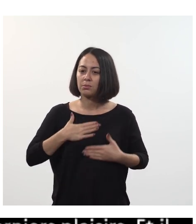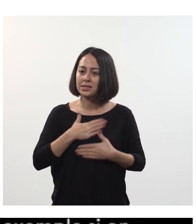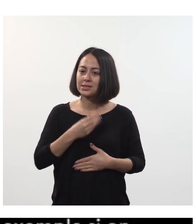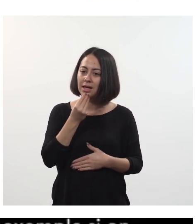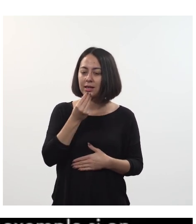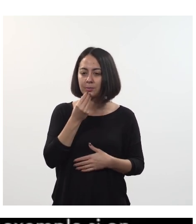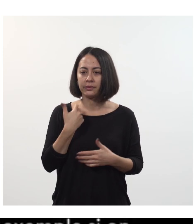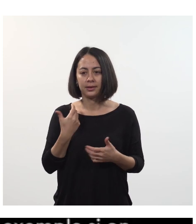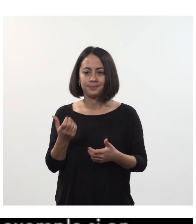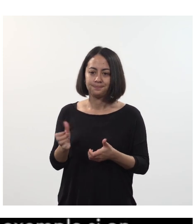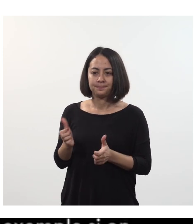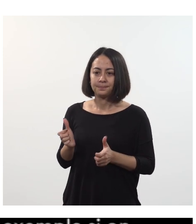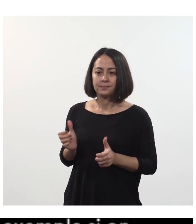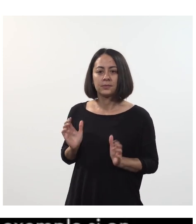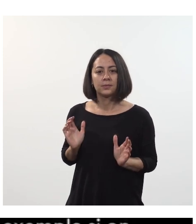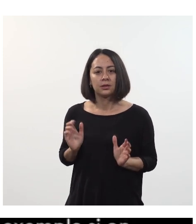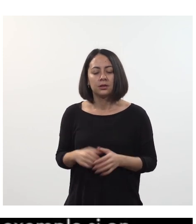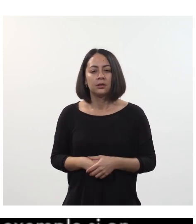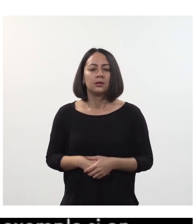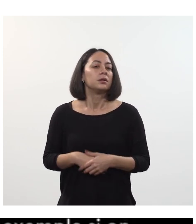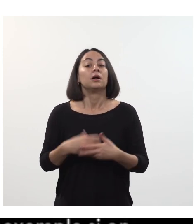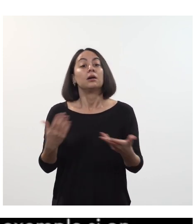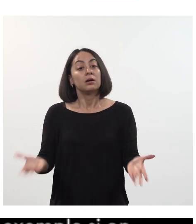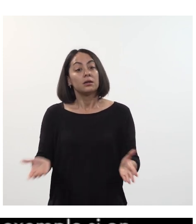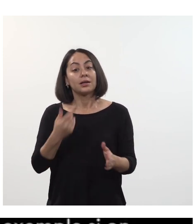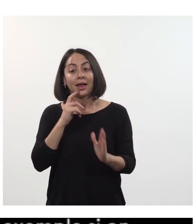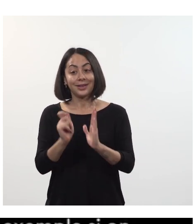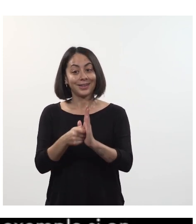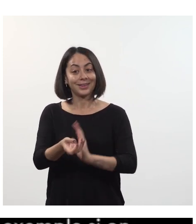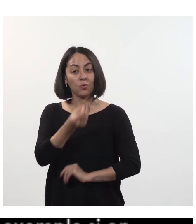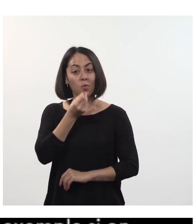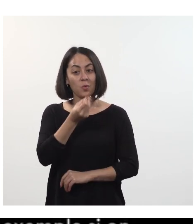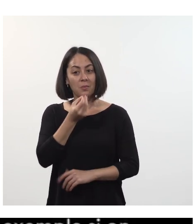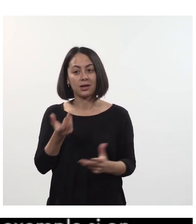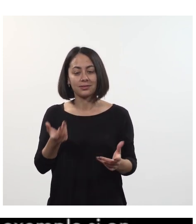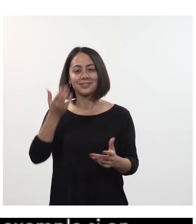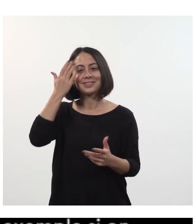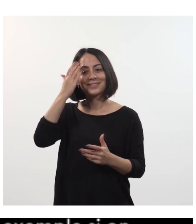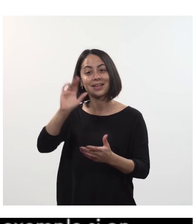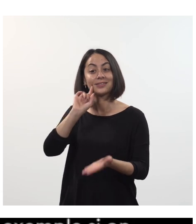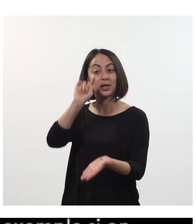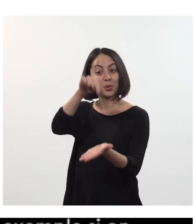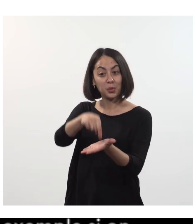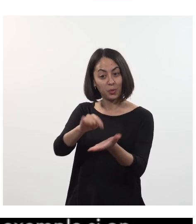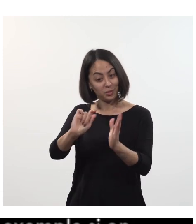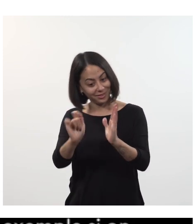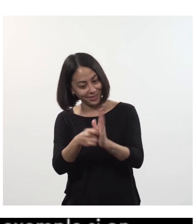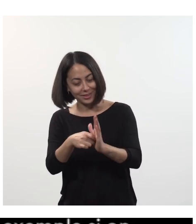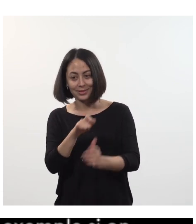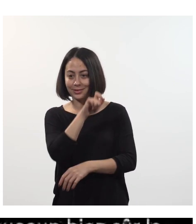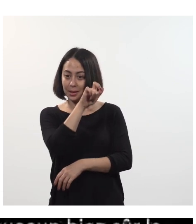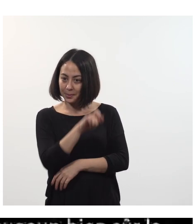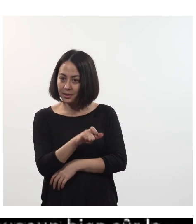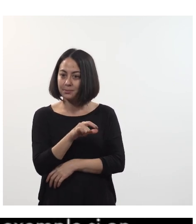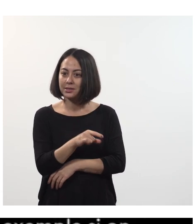Alors, le repas, bien sûr, vous le savez, hein, il y a un lieu, un instant, une personne, la situation, hein,